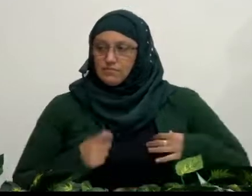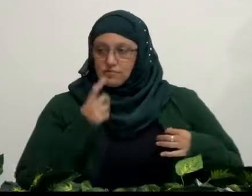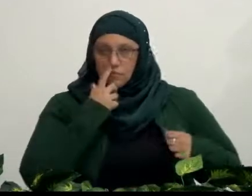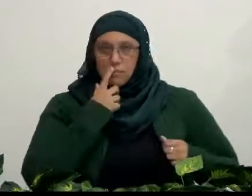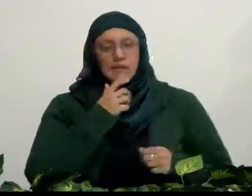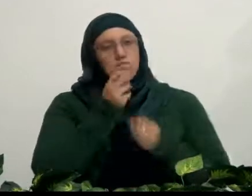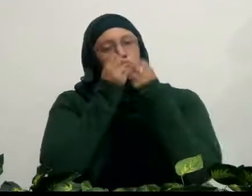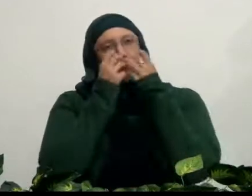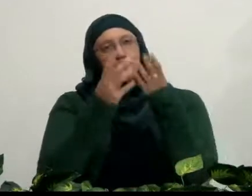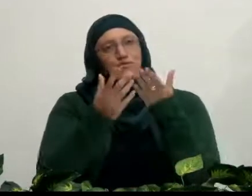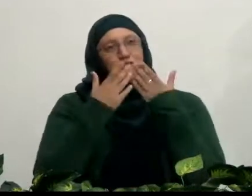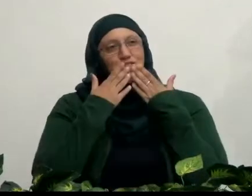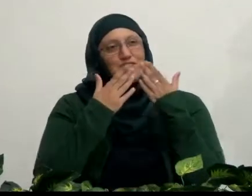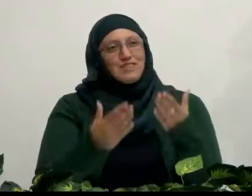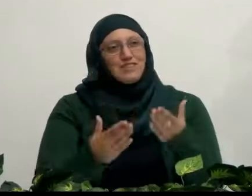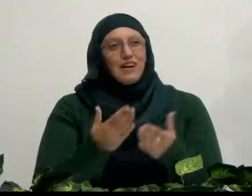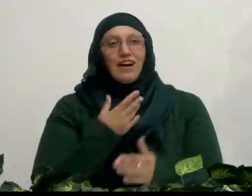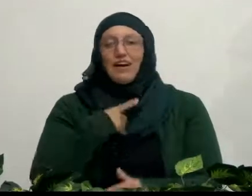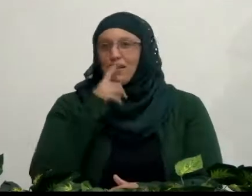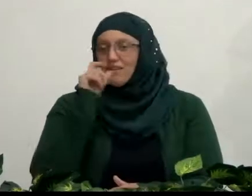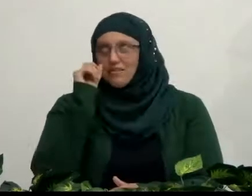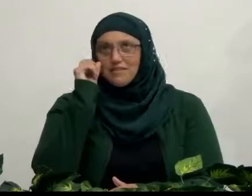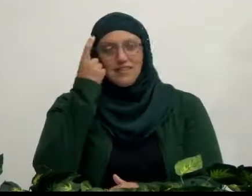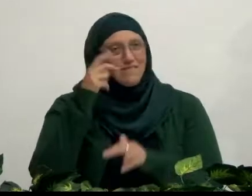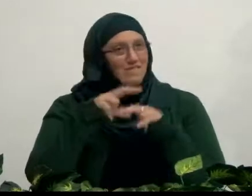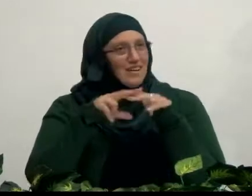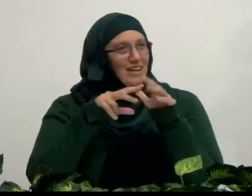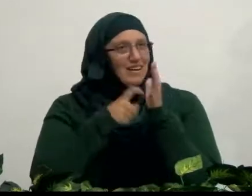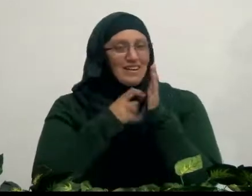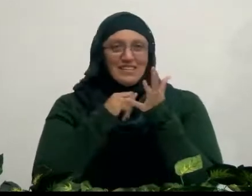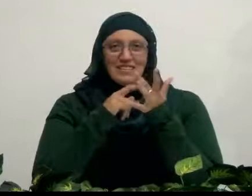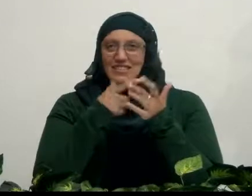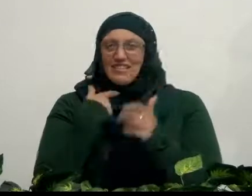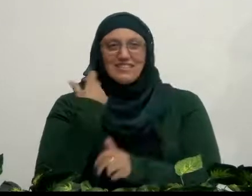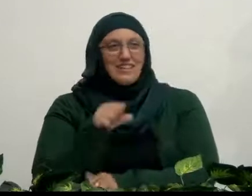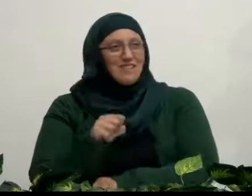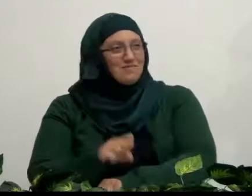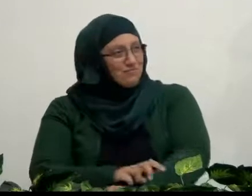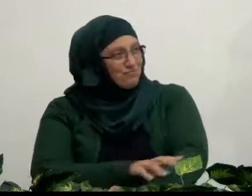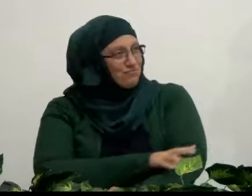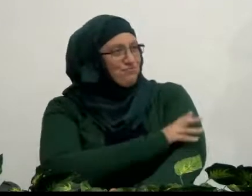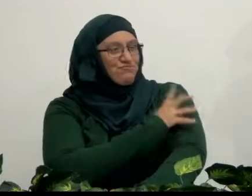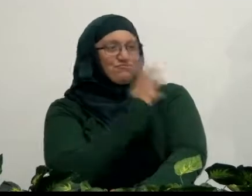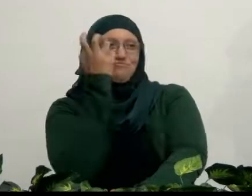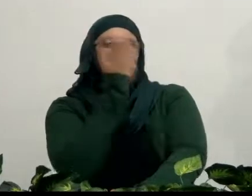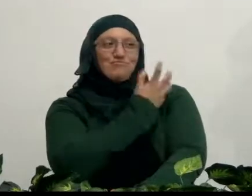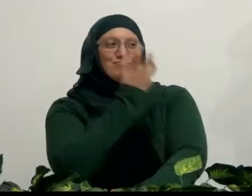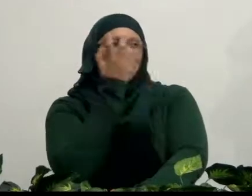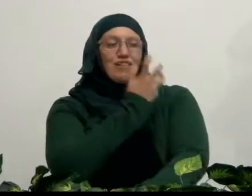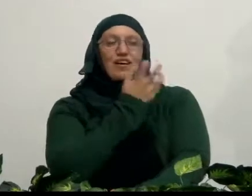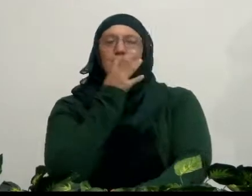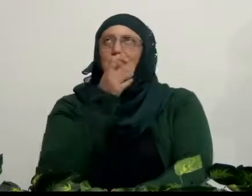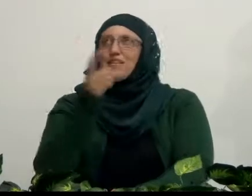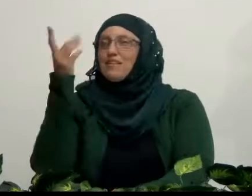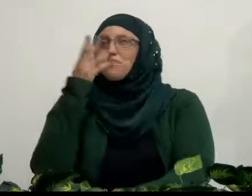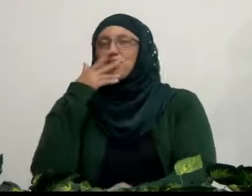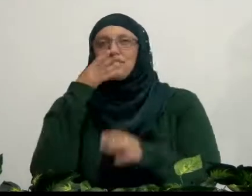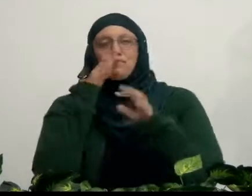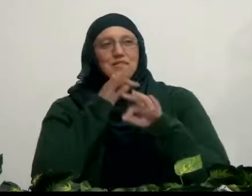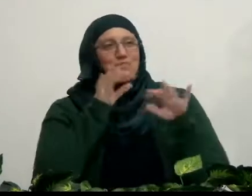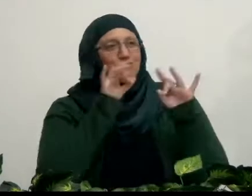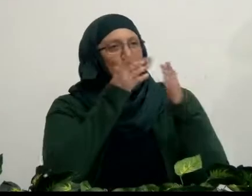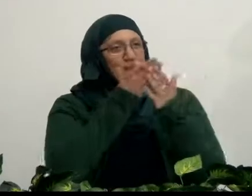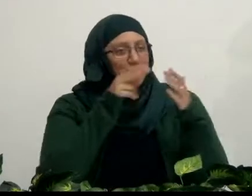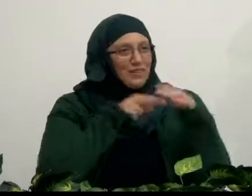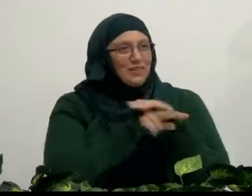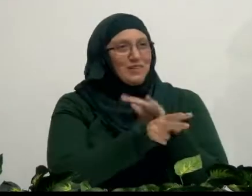That was beautiful. I don't even understand Farsi, but I still got chill. صلوا على محمد وآل محمد. اللهم صل على